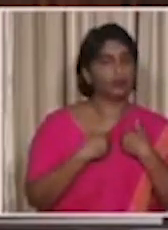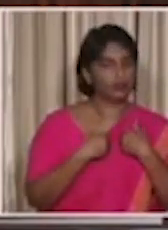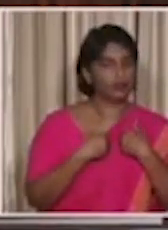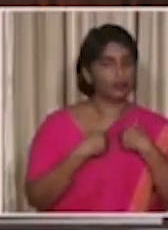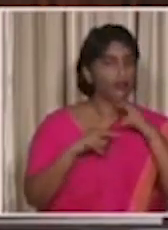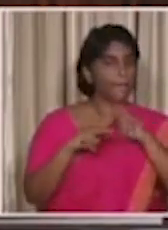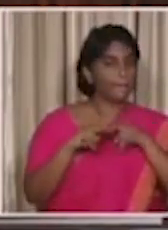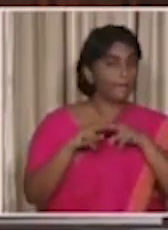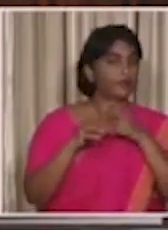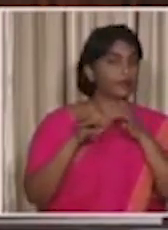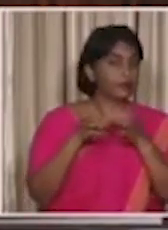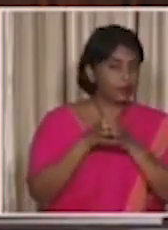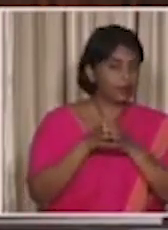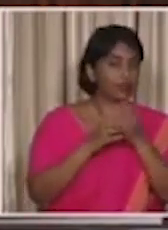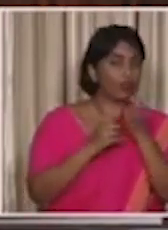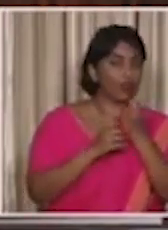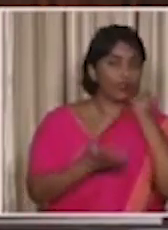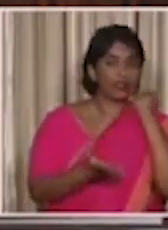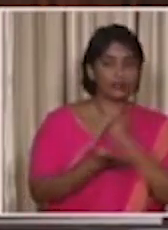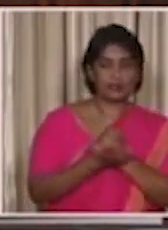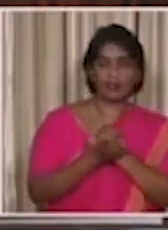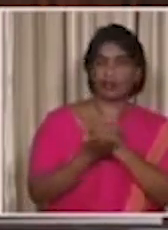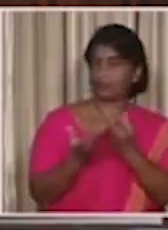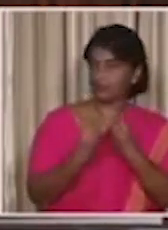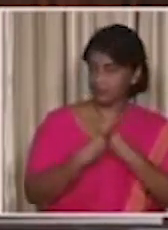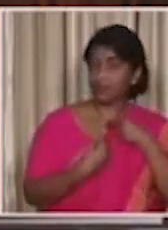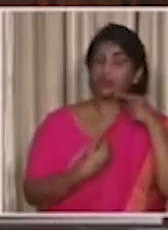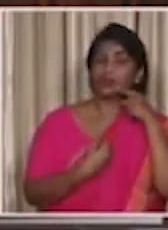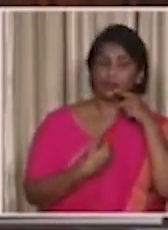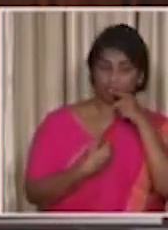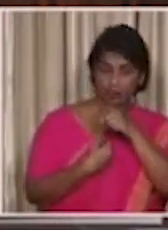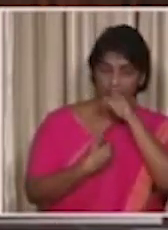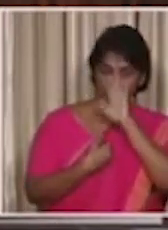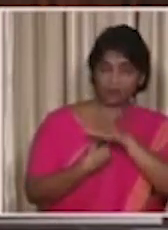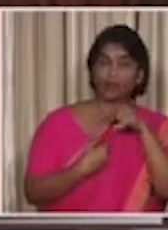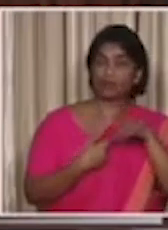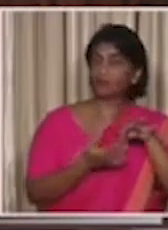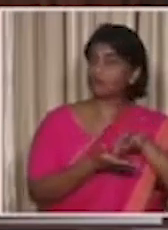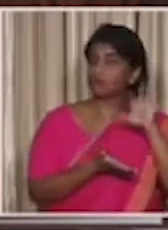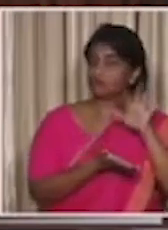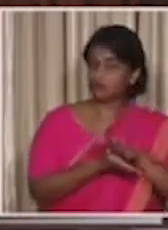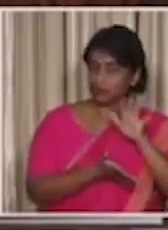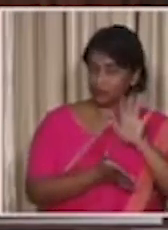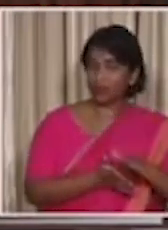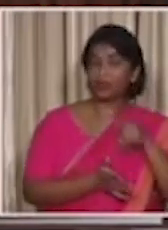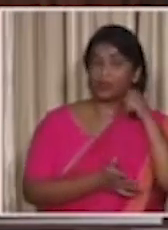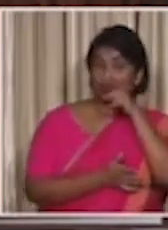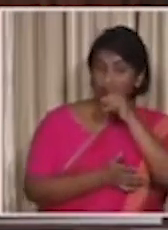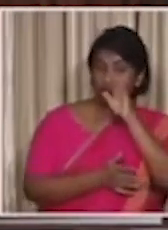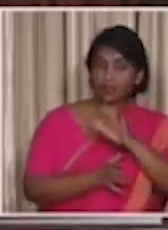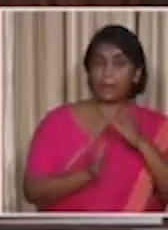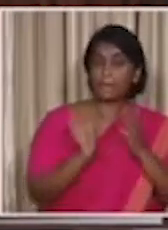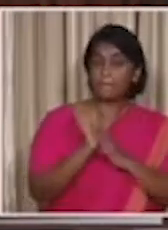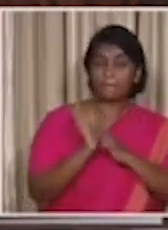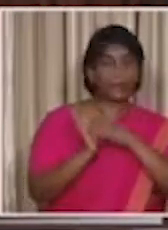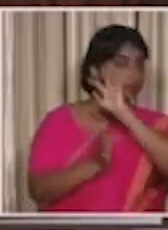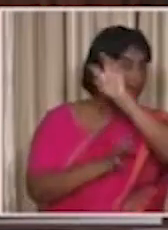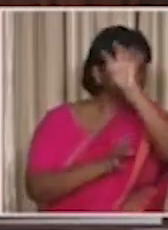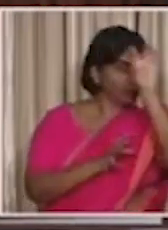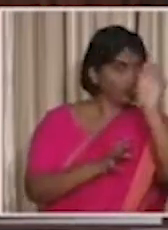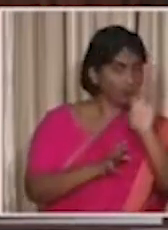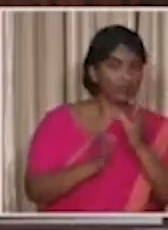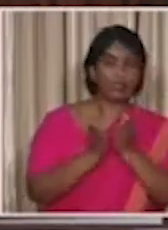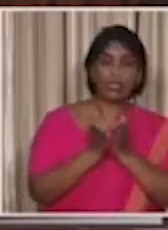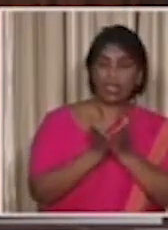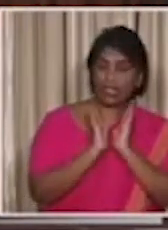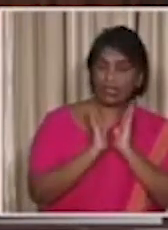පැරිස් සමාජයේ මූල්‍ය සහතික ලැබෙනවා. ඔවුන් මේ තීරණය ගත්තේ ඔවුන්ගේ සමාජික රටවල්